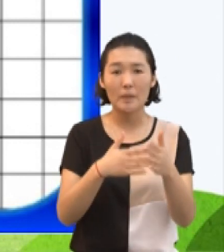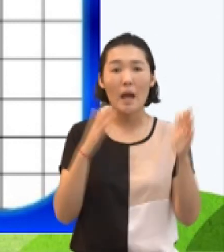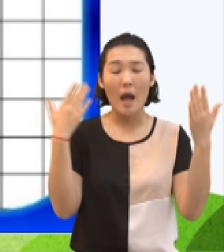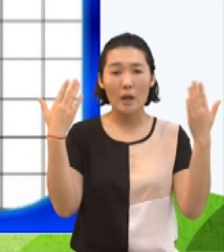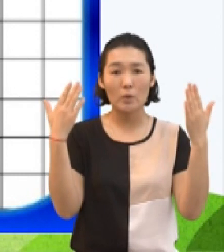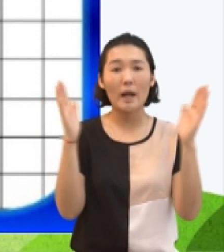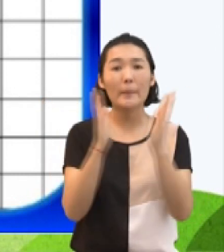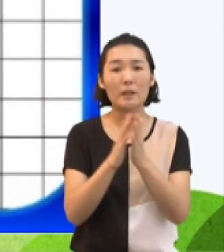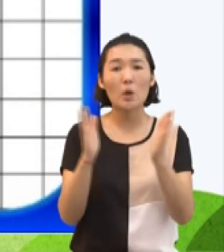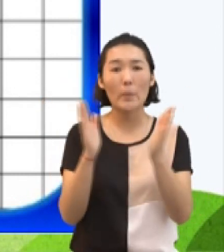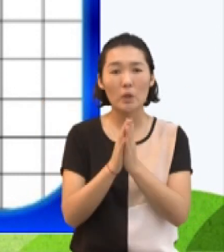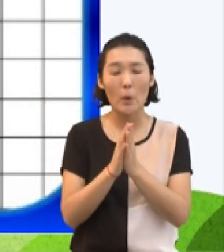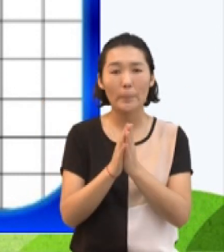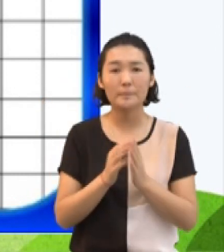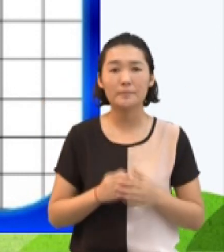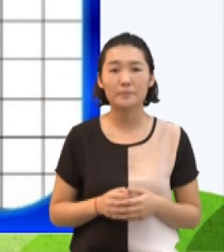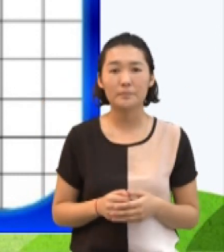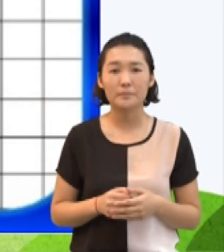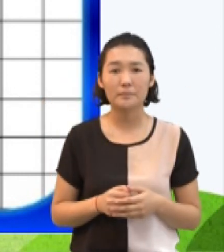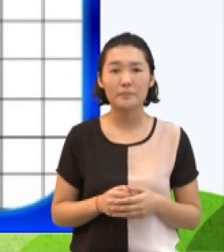руками хлоп, хлоп.